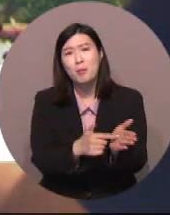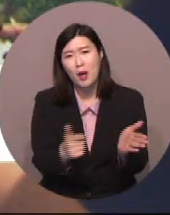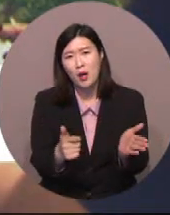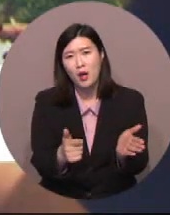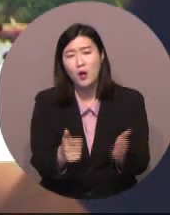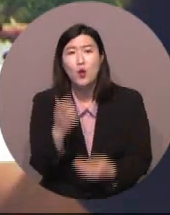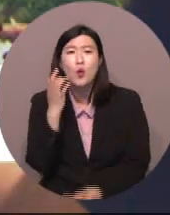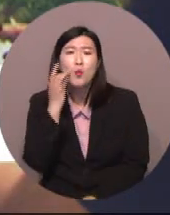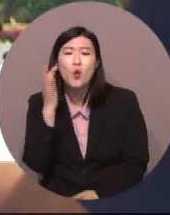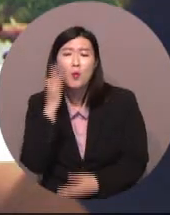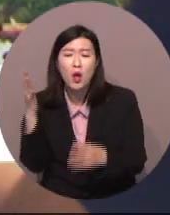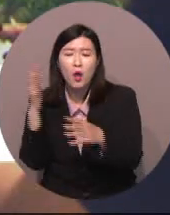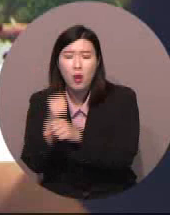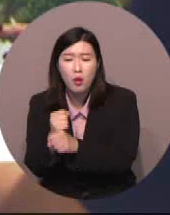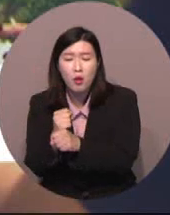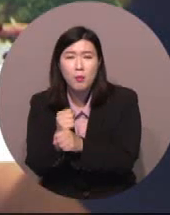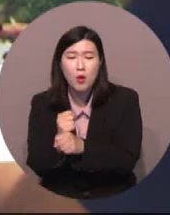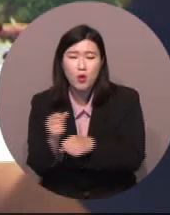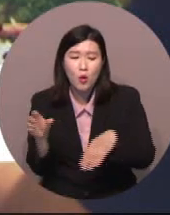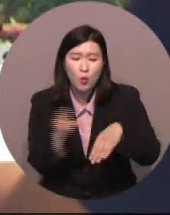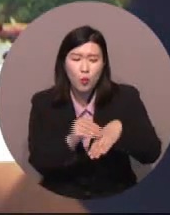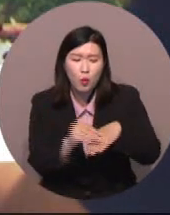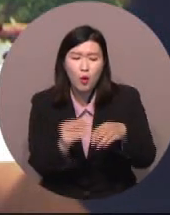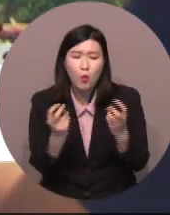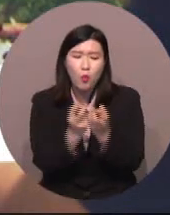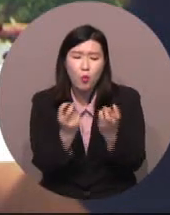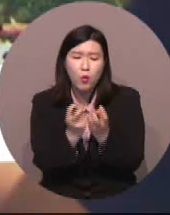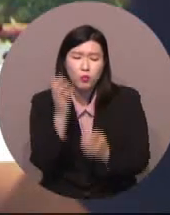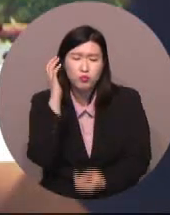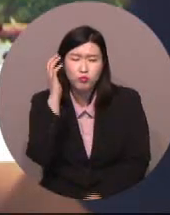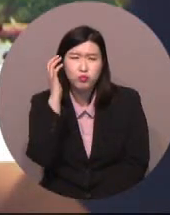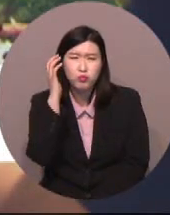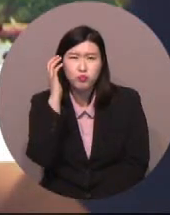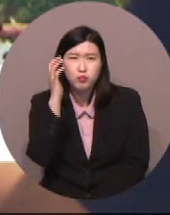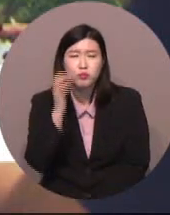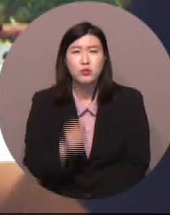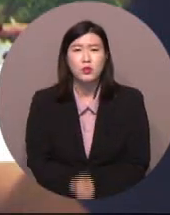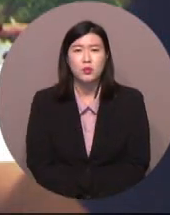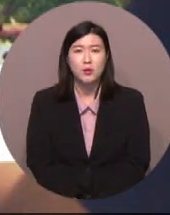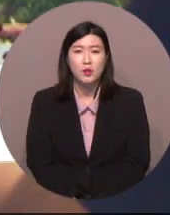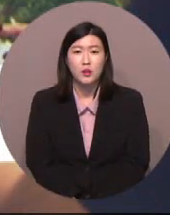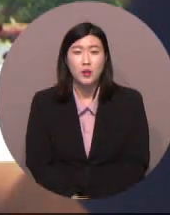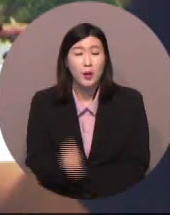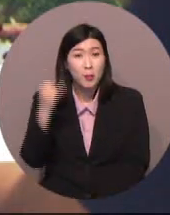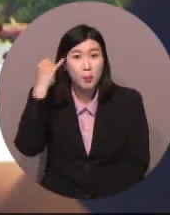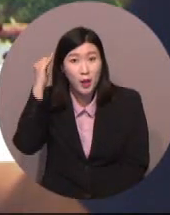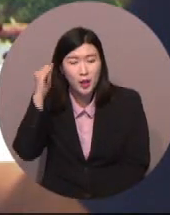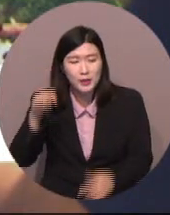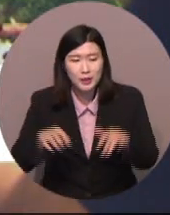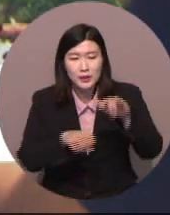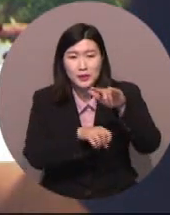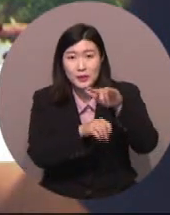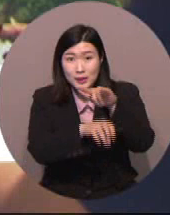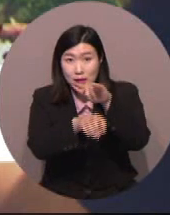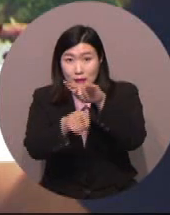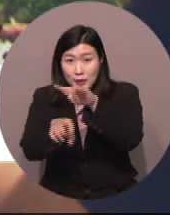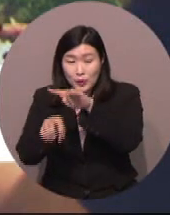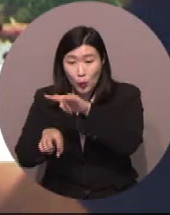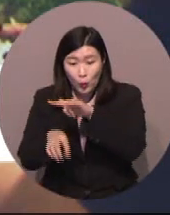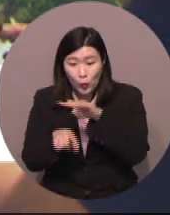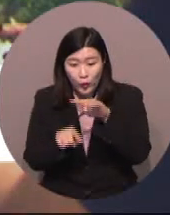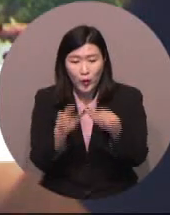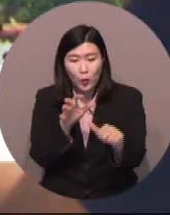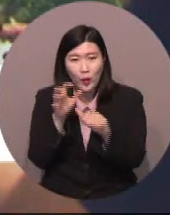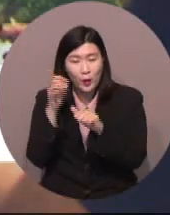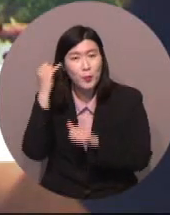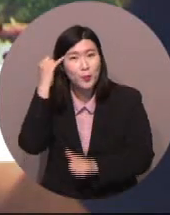전국적으로 꿀벌이 사라져 수분에 어려움을 겪는 농가가 많은데요. 드론을 활용한 인공수분이 새로운 해법으로